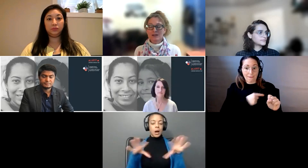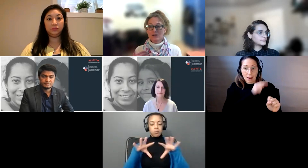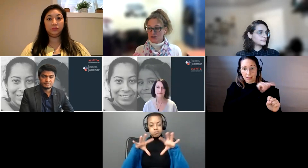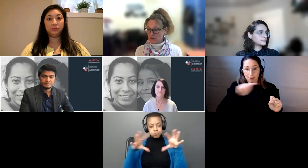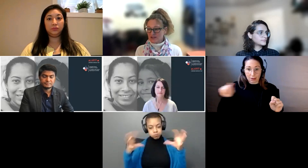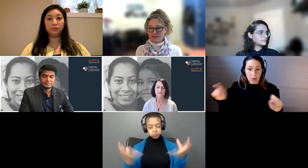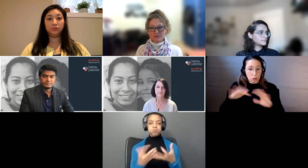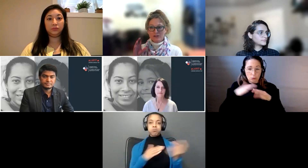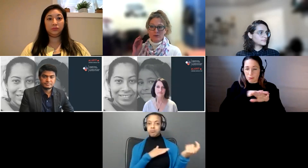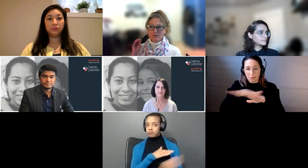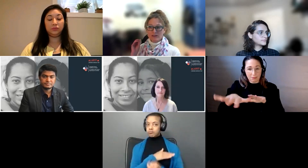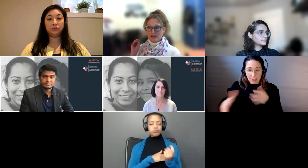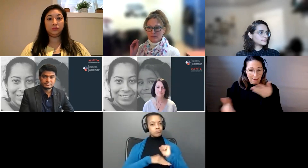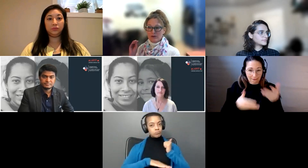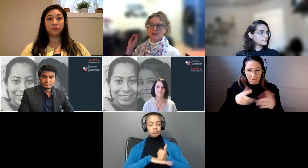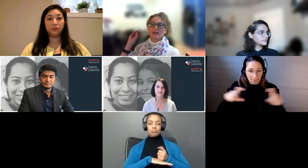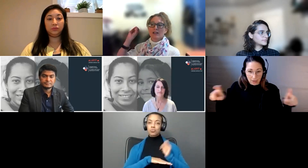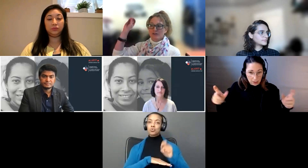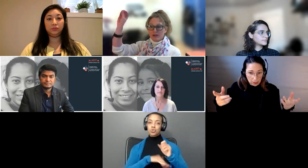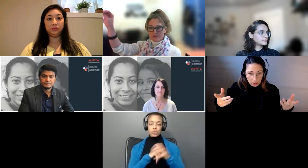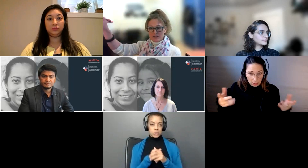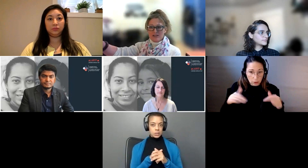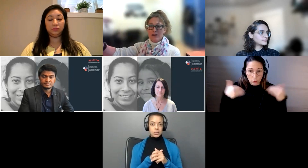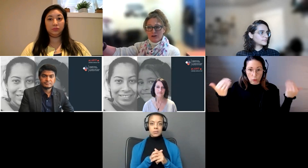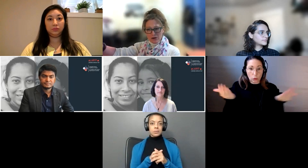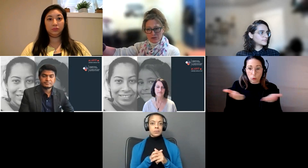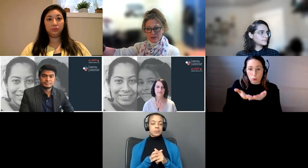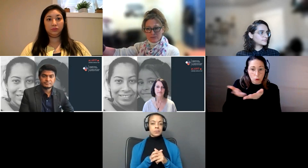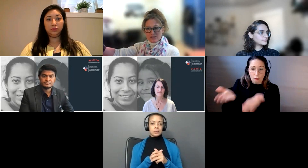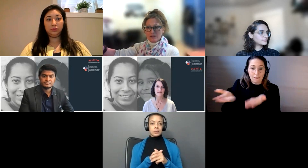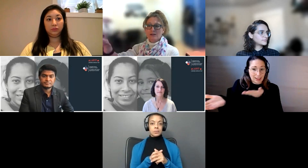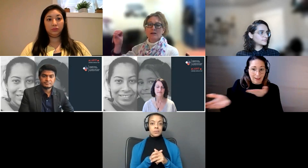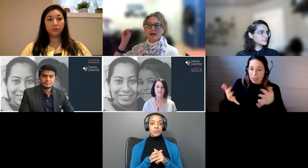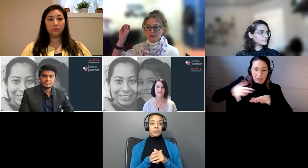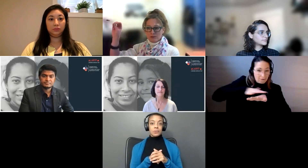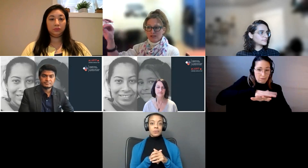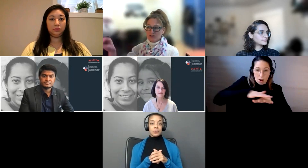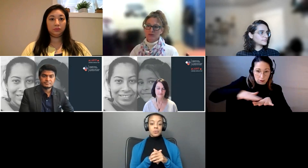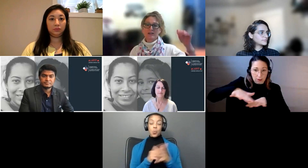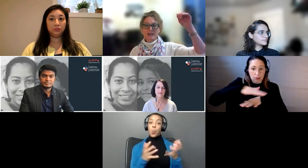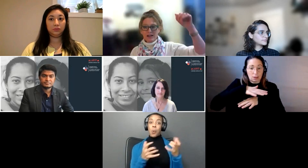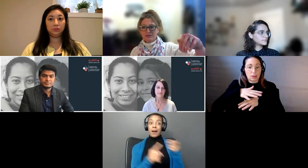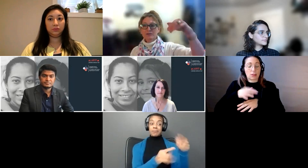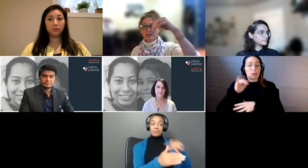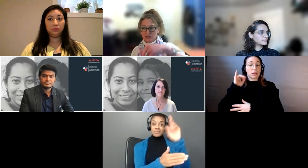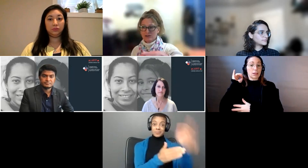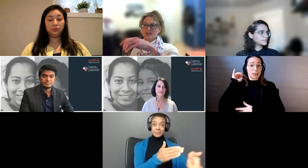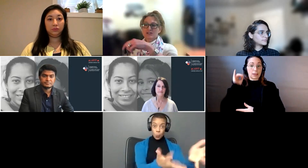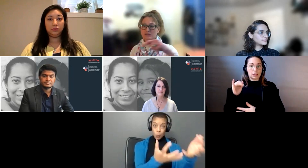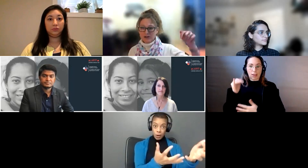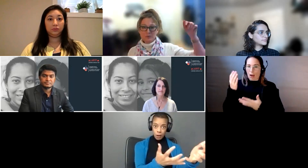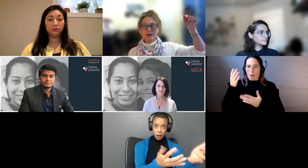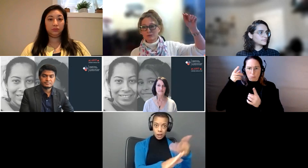tous nos services, qui affectent toutes les livraisons de services. Donc, si nous voulons un résultat qui est